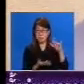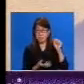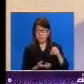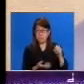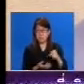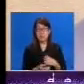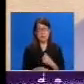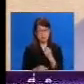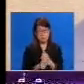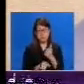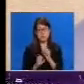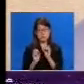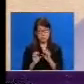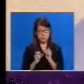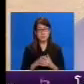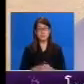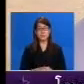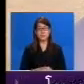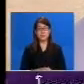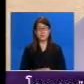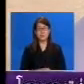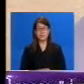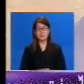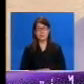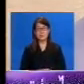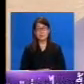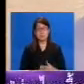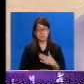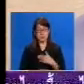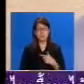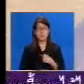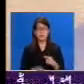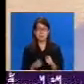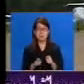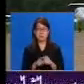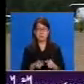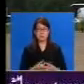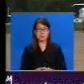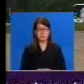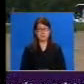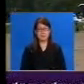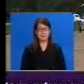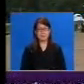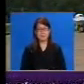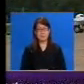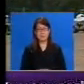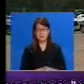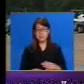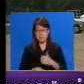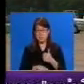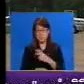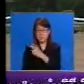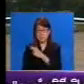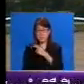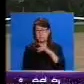จะ สนับสนุนประสานอำนวยการ ครับผม ครับ คือทั้งผมก็ชอบการบินอยู่แล้ว นาวาอากาศโทวิชร